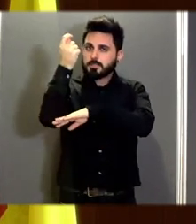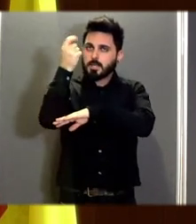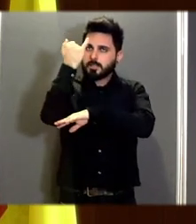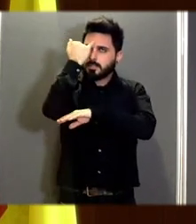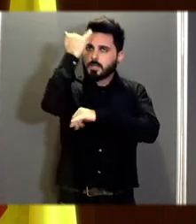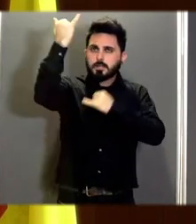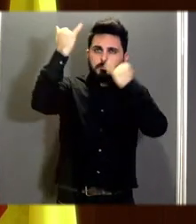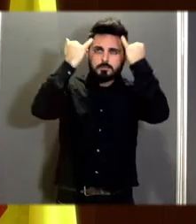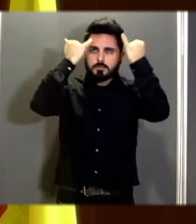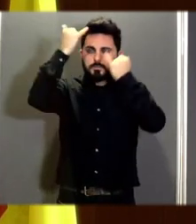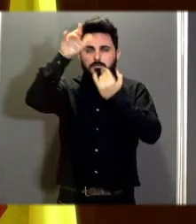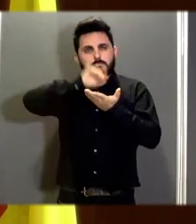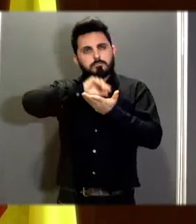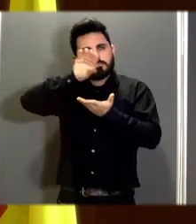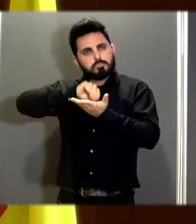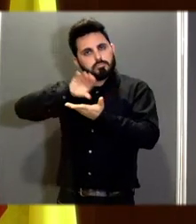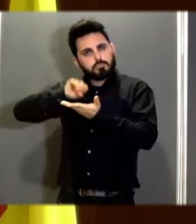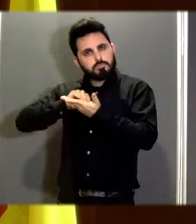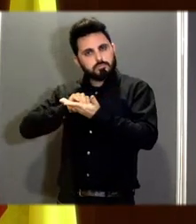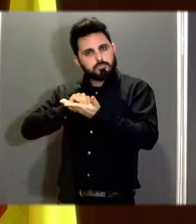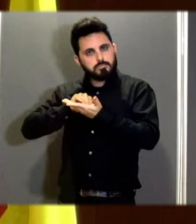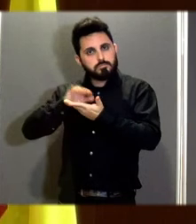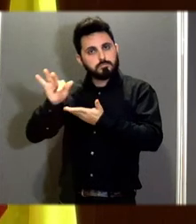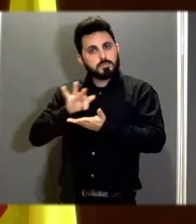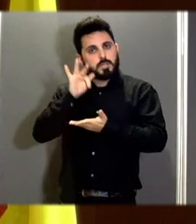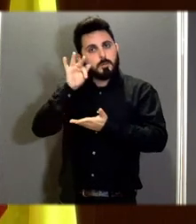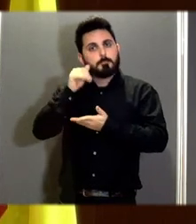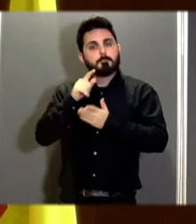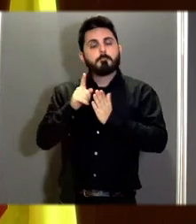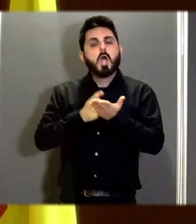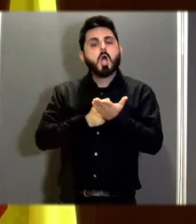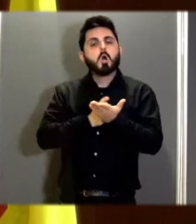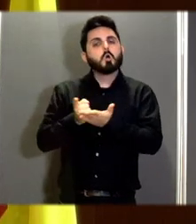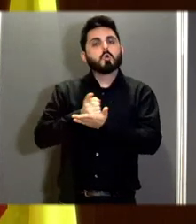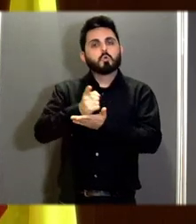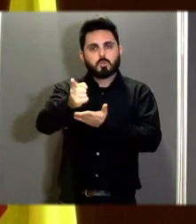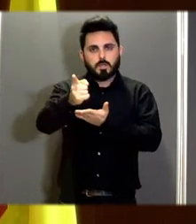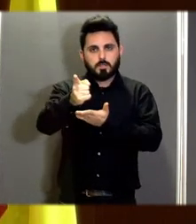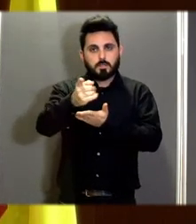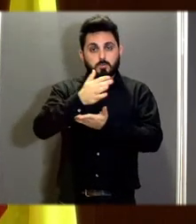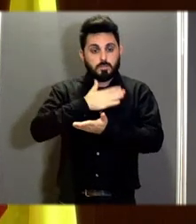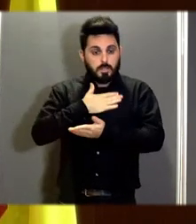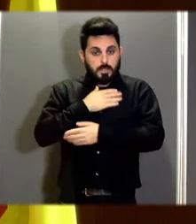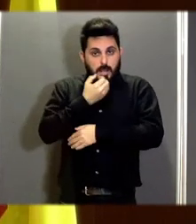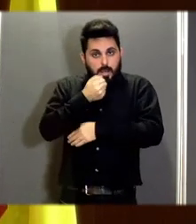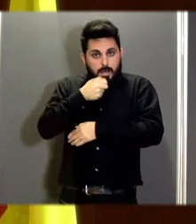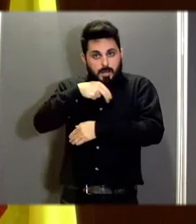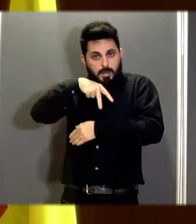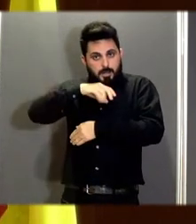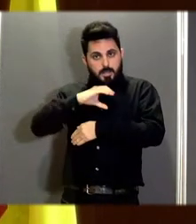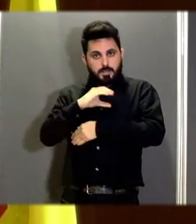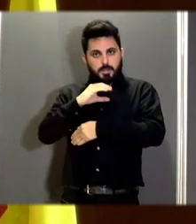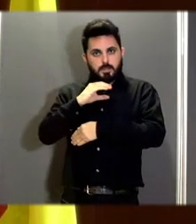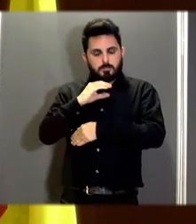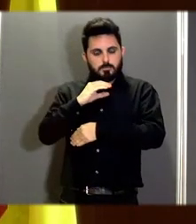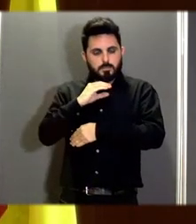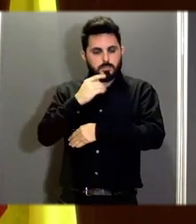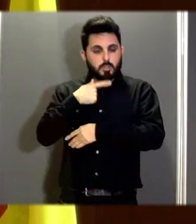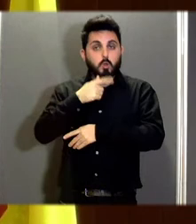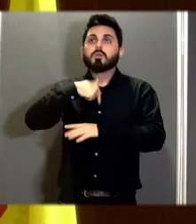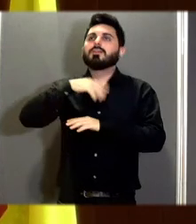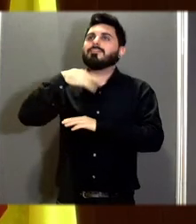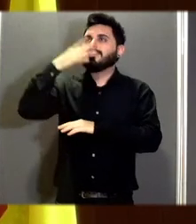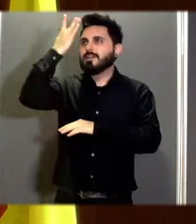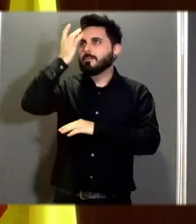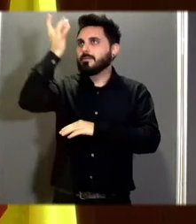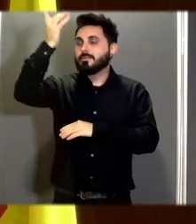fortes. El nostre propi full de ruta de l'Assemblea ens empenya a fer-ho, o sigui, no és una cosa que diguis, oh, és que ens ho inventem, és que